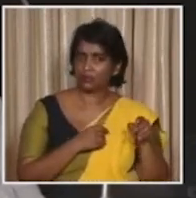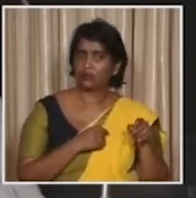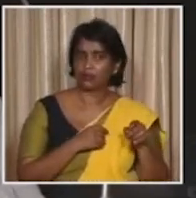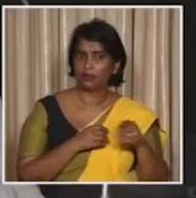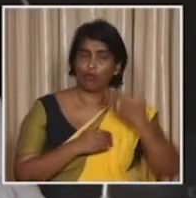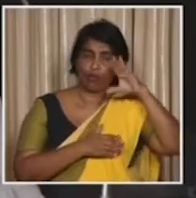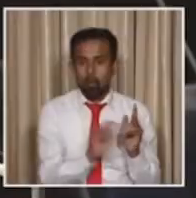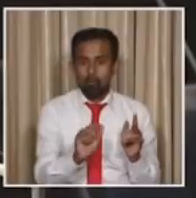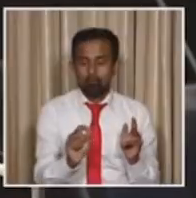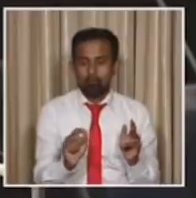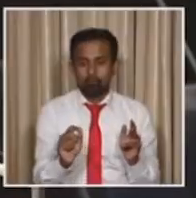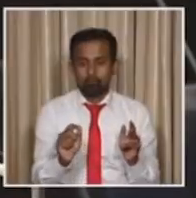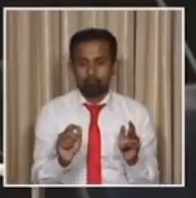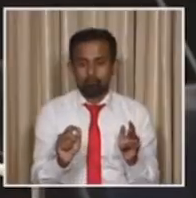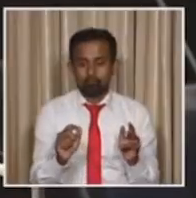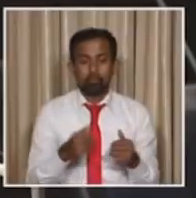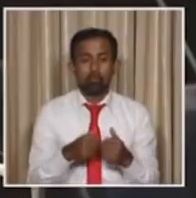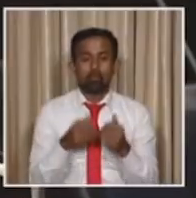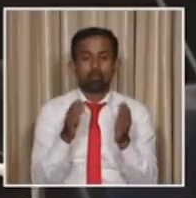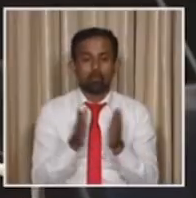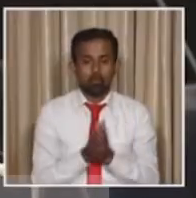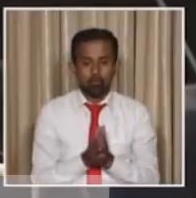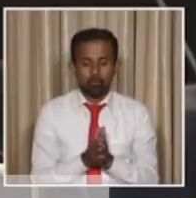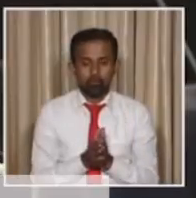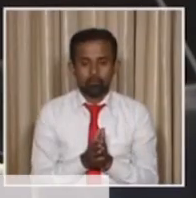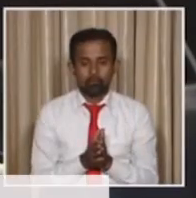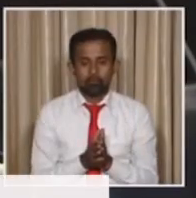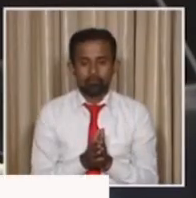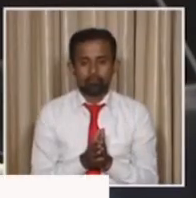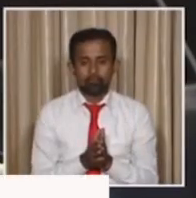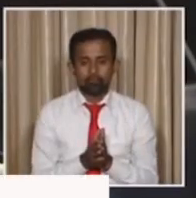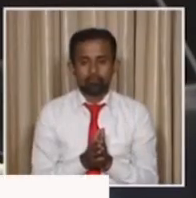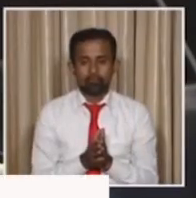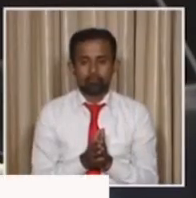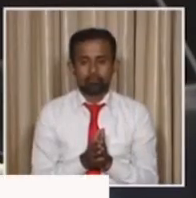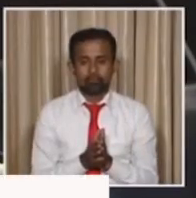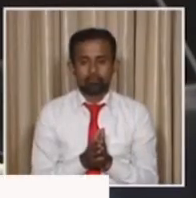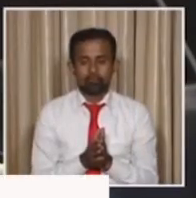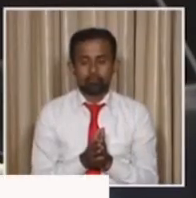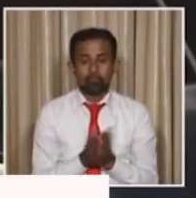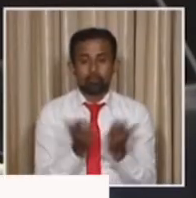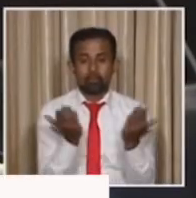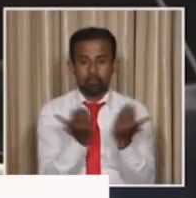ஆக்கிரமிப்பு நடக்கிறது. ஆனால் இன்றும் கூட முல்லைத்தீவிலே கொக்குத்தொடுவாய் பகுதியிலே